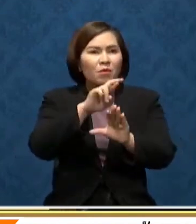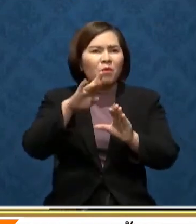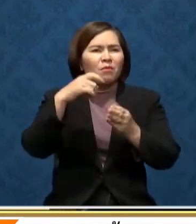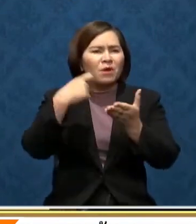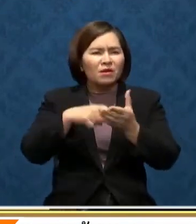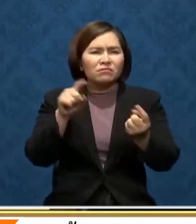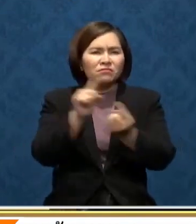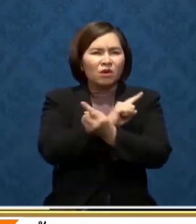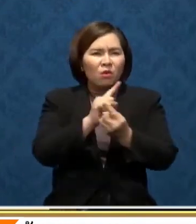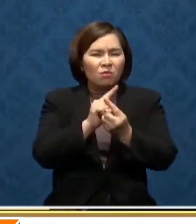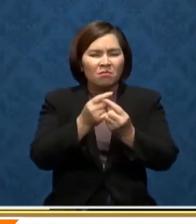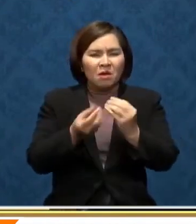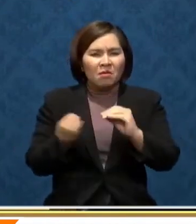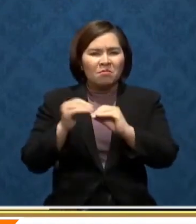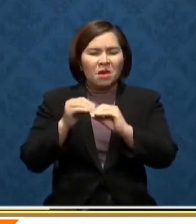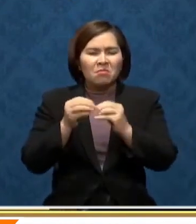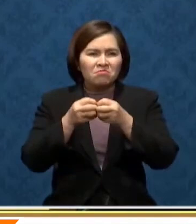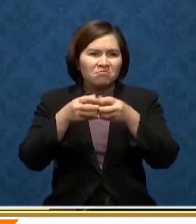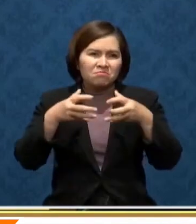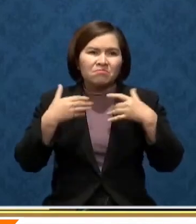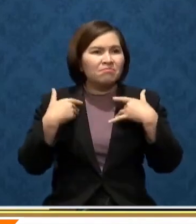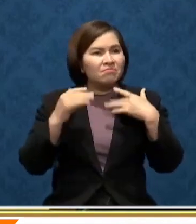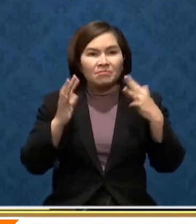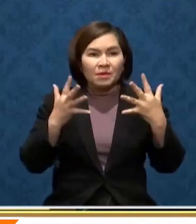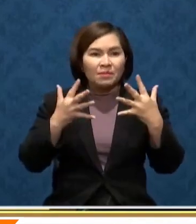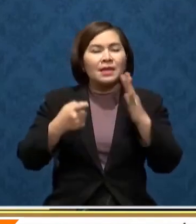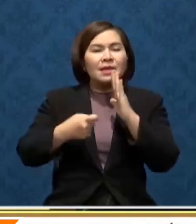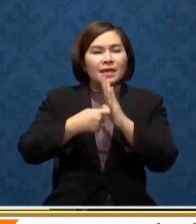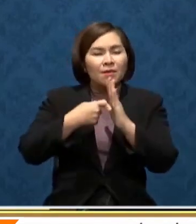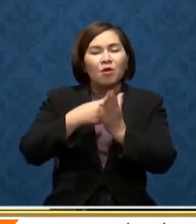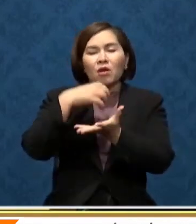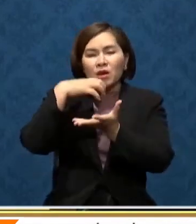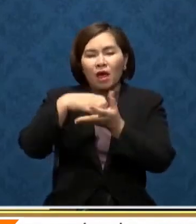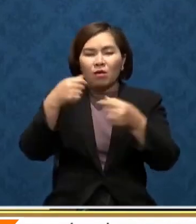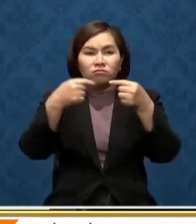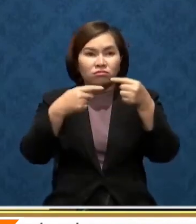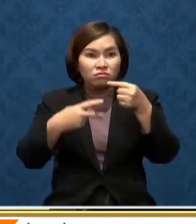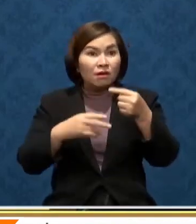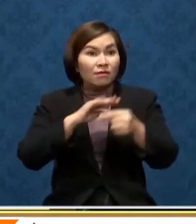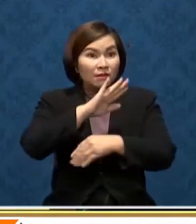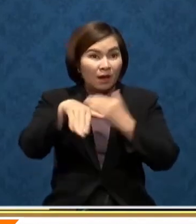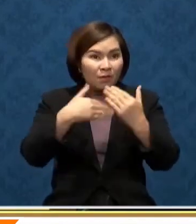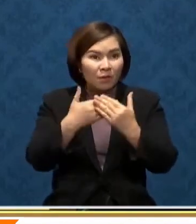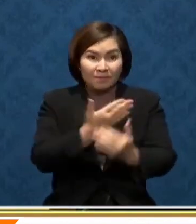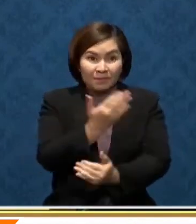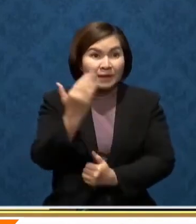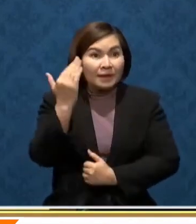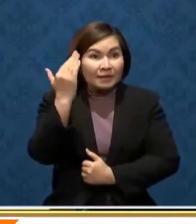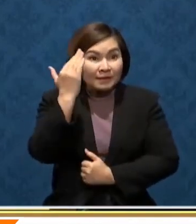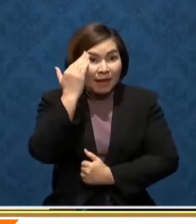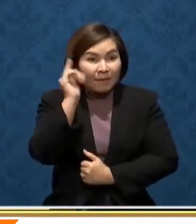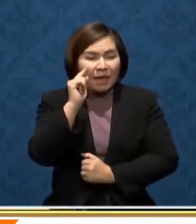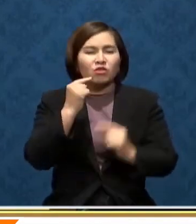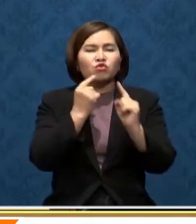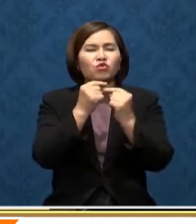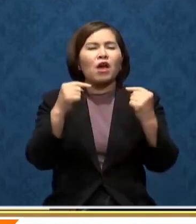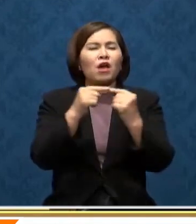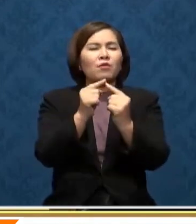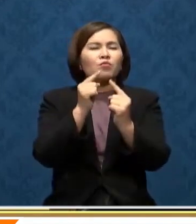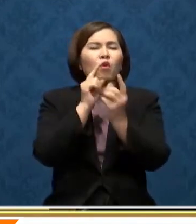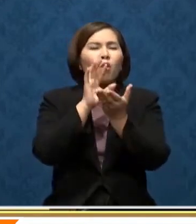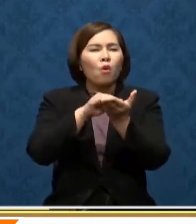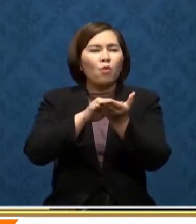ขึ้นจากสถานการณ์เหตุผลทั้งหมดนี้ทุกท่านทราบไหมครับจากการรวบรวมข้อมูลของ